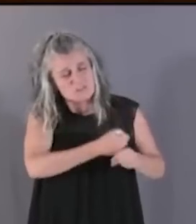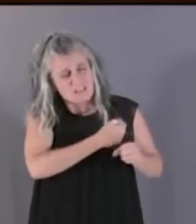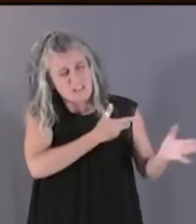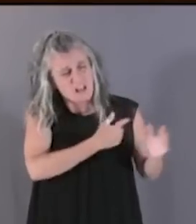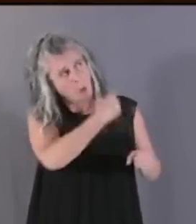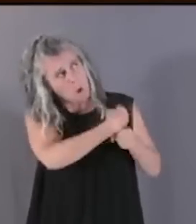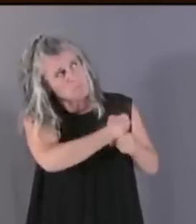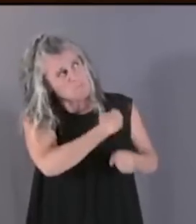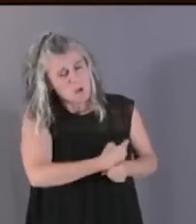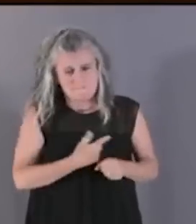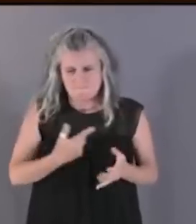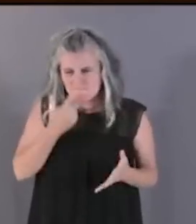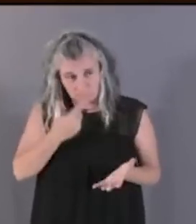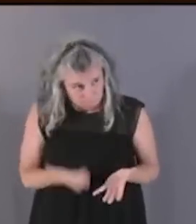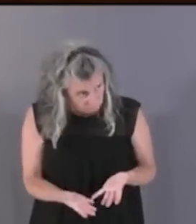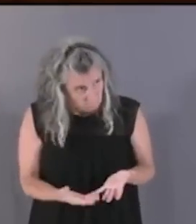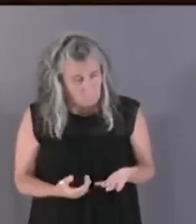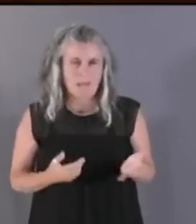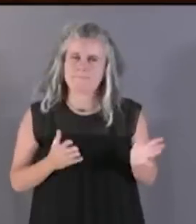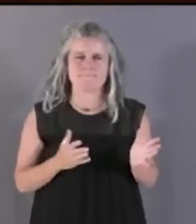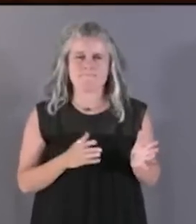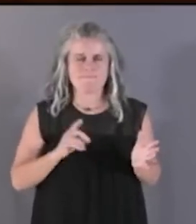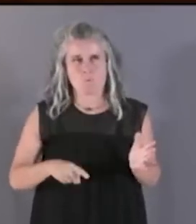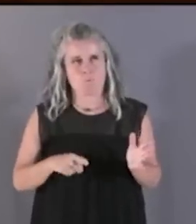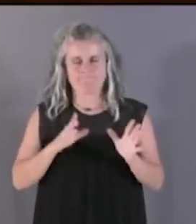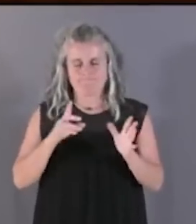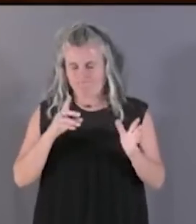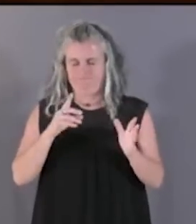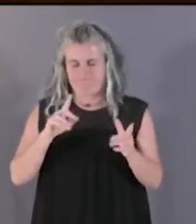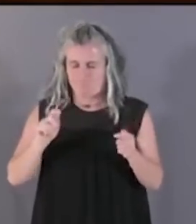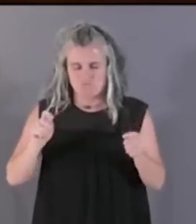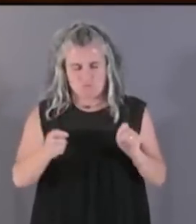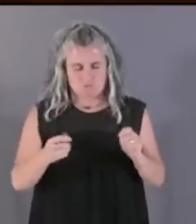Marseille, dans l'intérêt de la République, mais surtout, dans l'intérêt de la France.